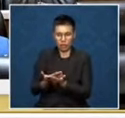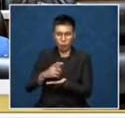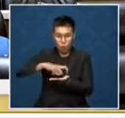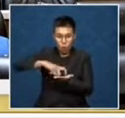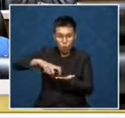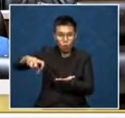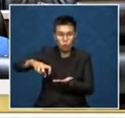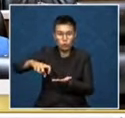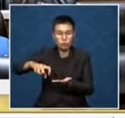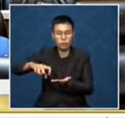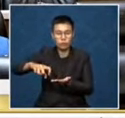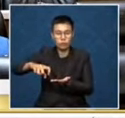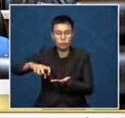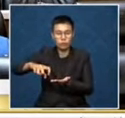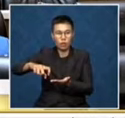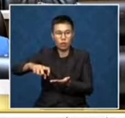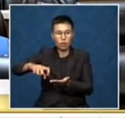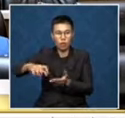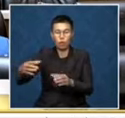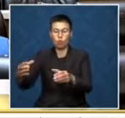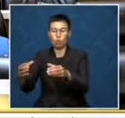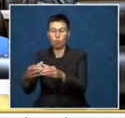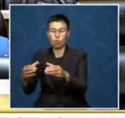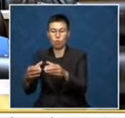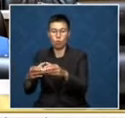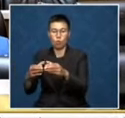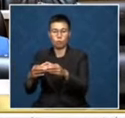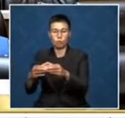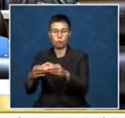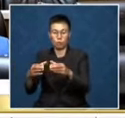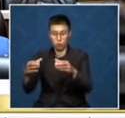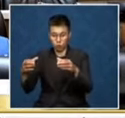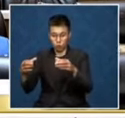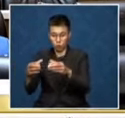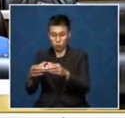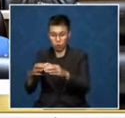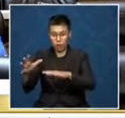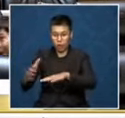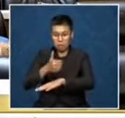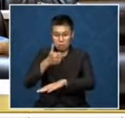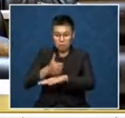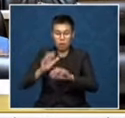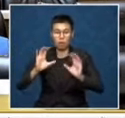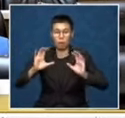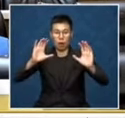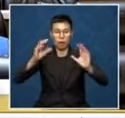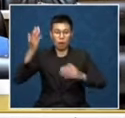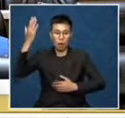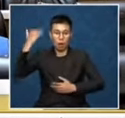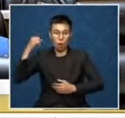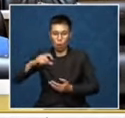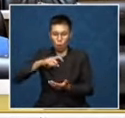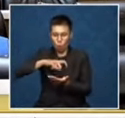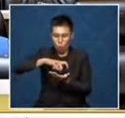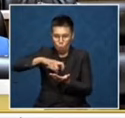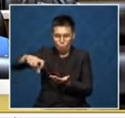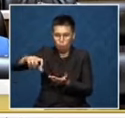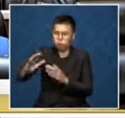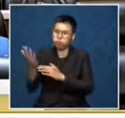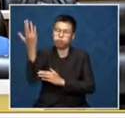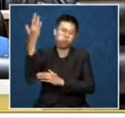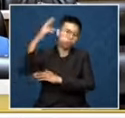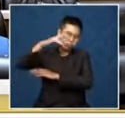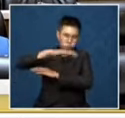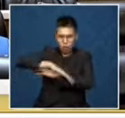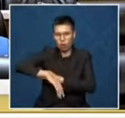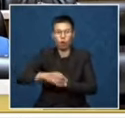กับแกนนำพรรคการเมืองรัฐบาลชุดที่แล้วแล้วชุดนี้ก็เข้ามาด้วยนะครับโอนทั้งวันทั้งคืนนะครับโอนทั้ง